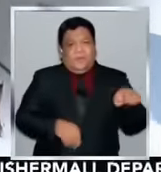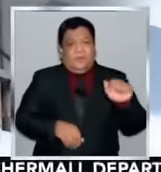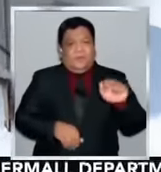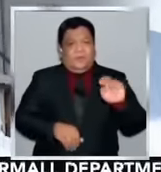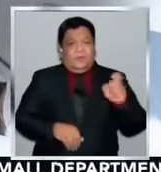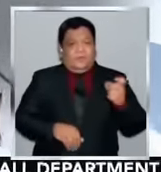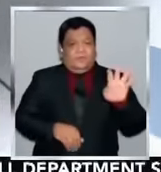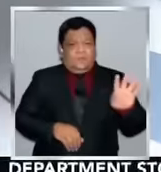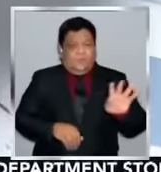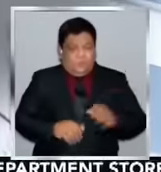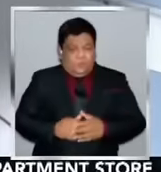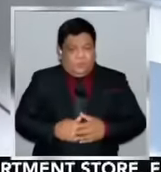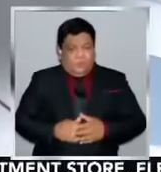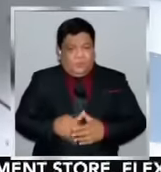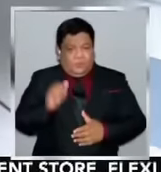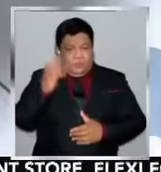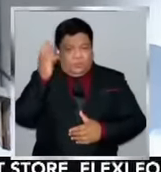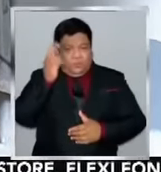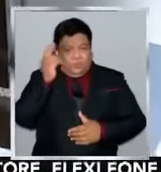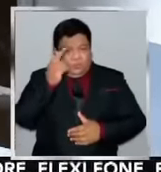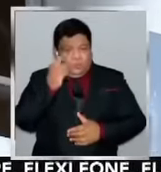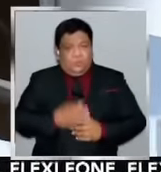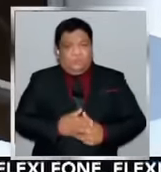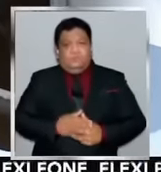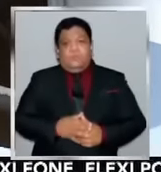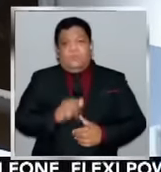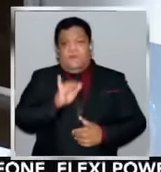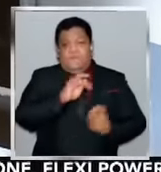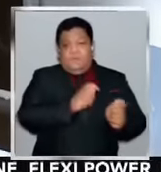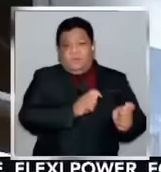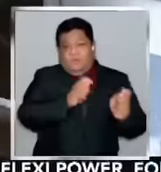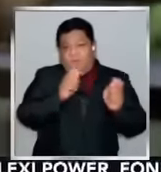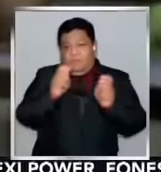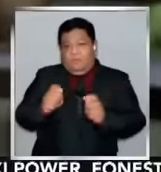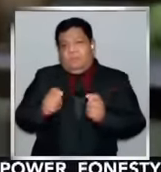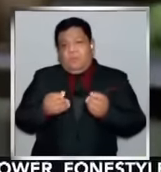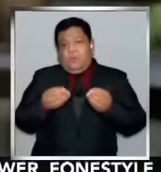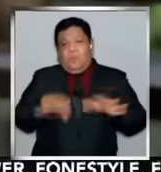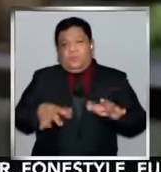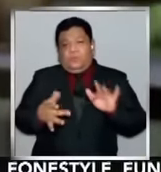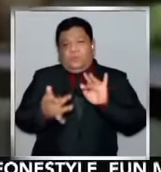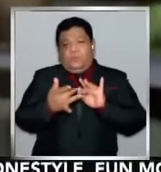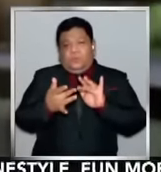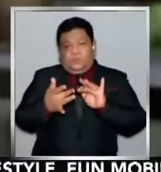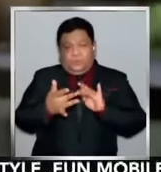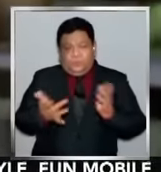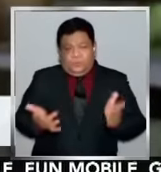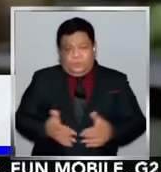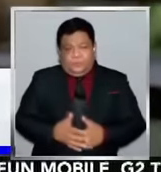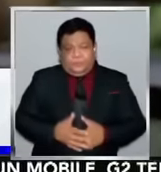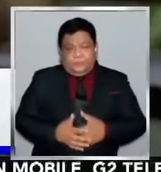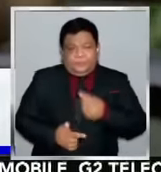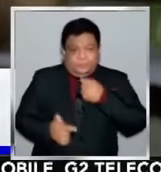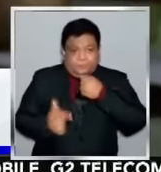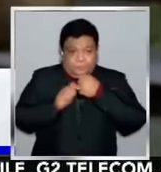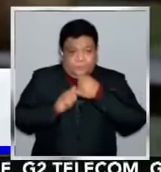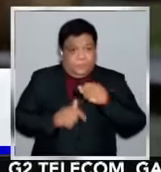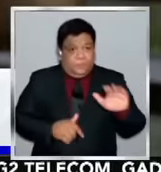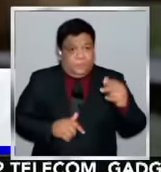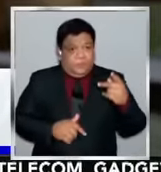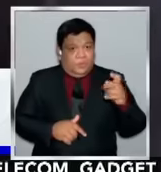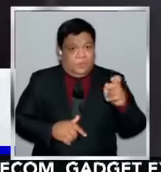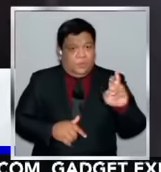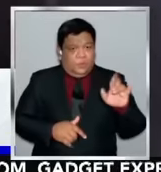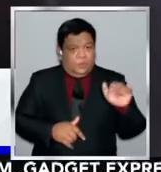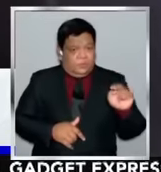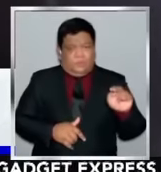So pagka siya ay malilipat, mawawala ang kanyang koneksyon sa labas. Pero ayon sa kampo ni Espinosa, inililigis lamang ng kampo